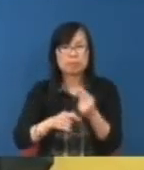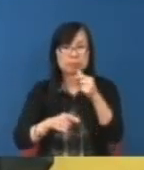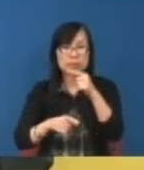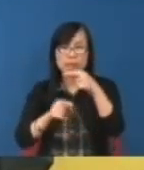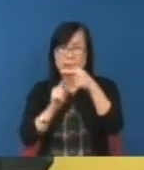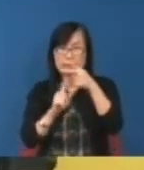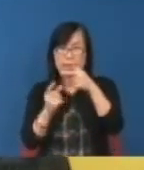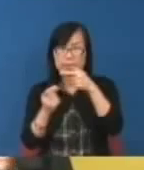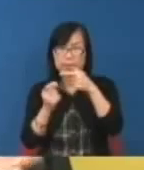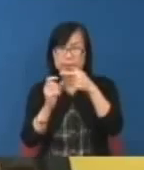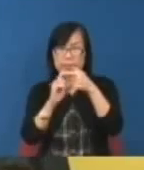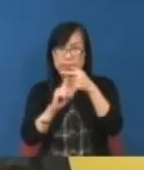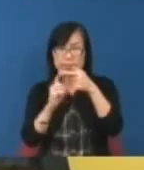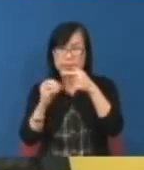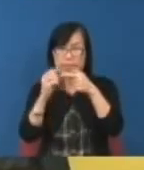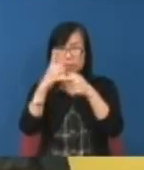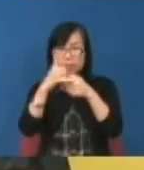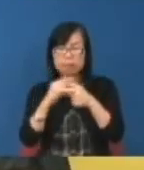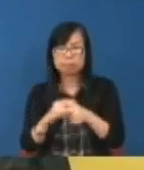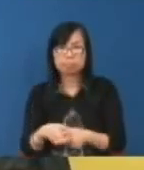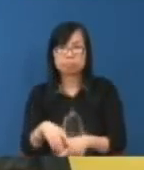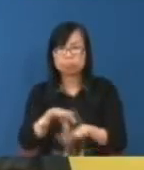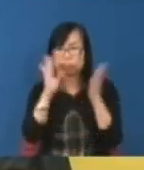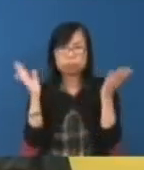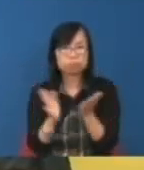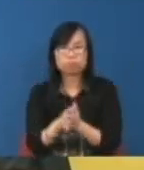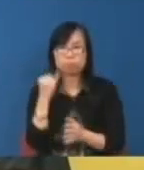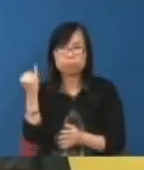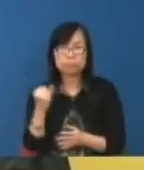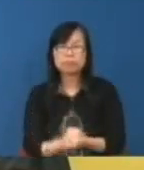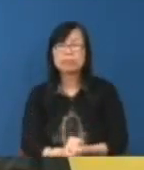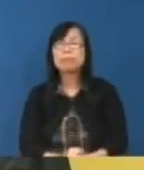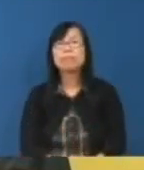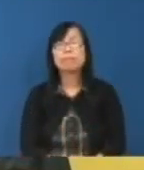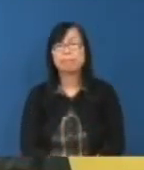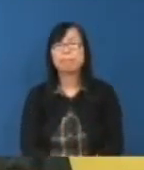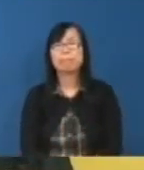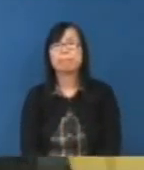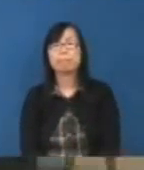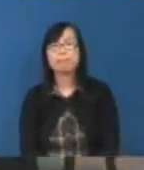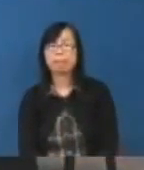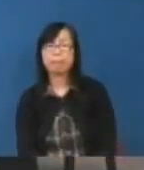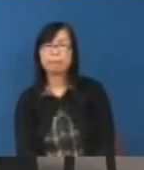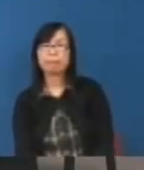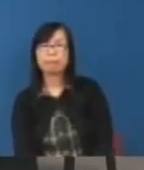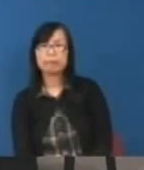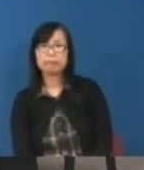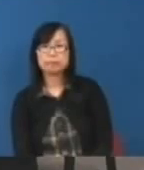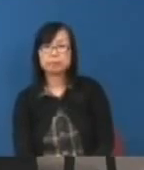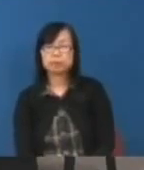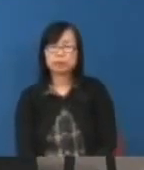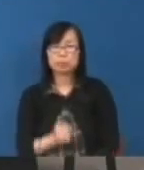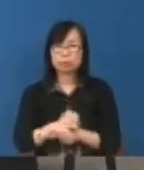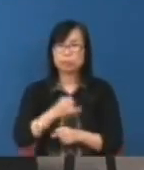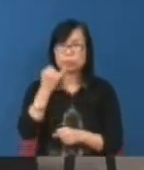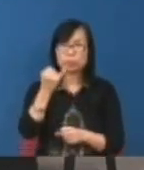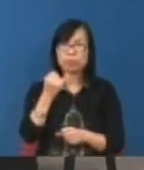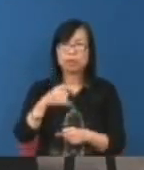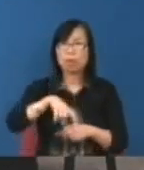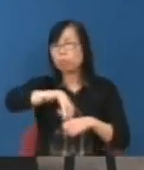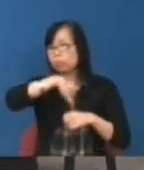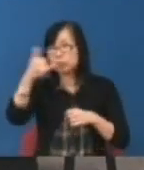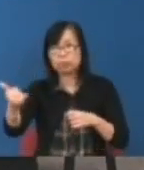咪？喂，全部都係衰嘢嚟嘅喎，係咪？跟住做完衰嘢，又走過去大陸